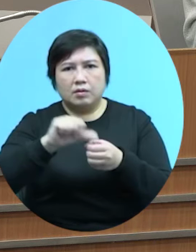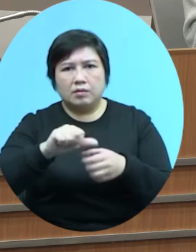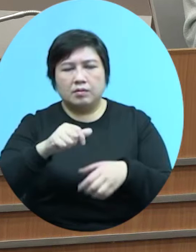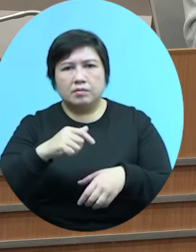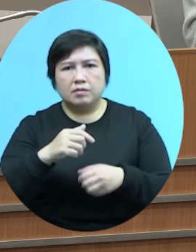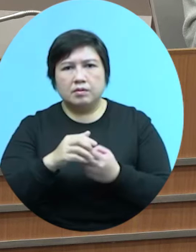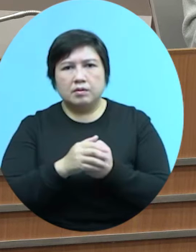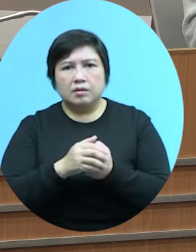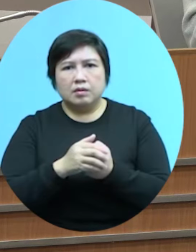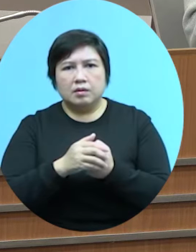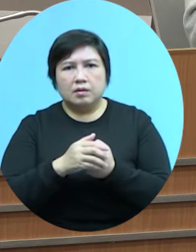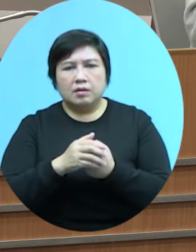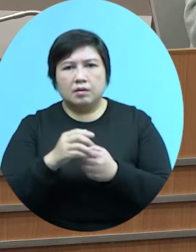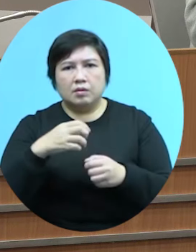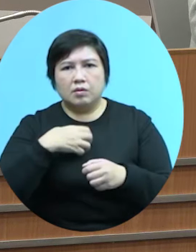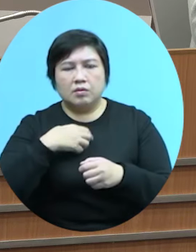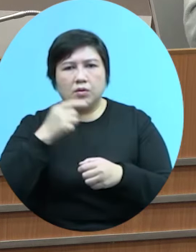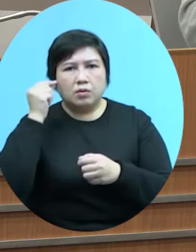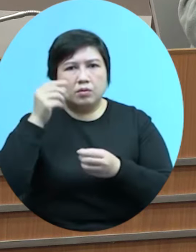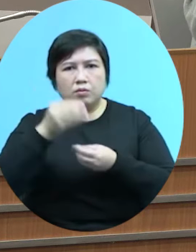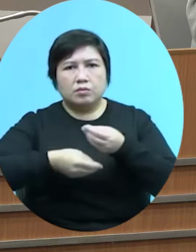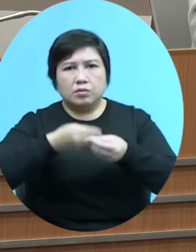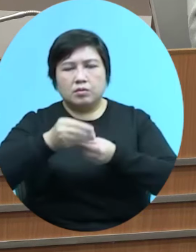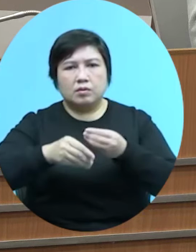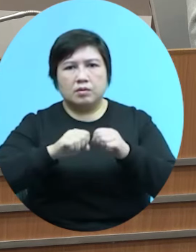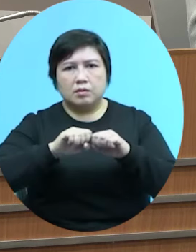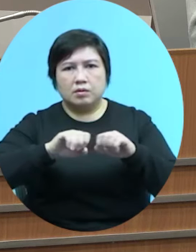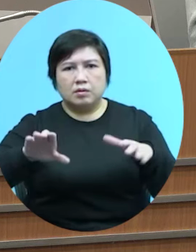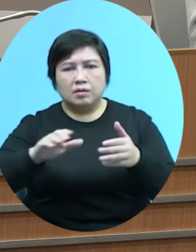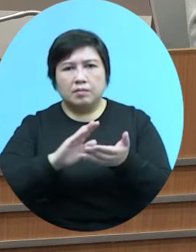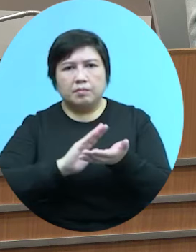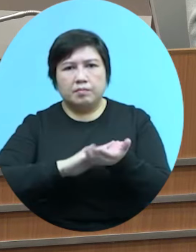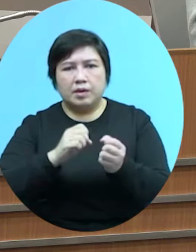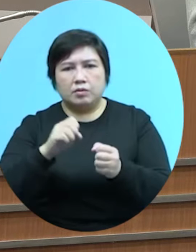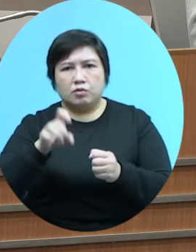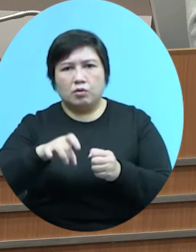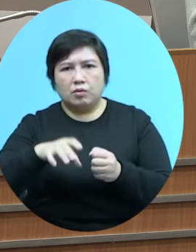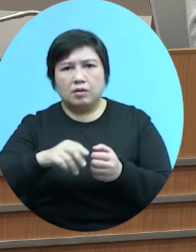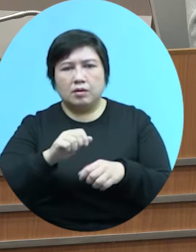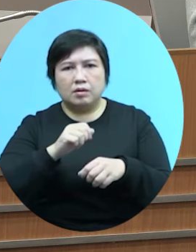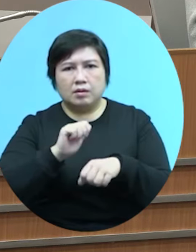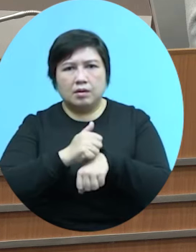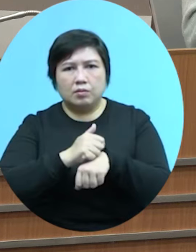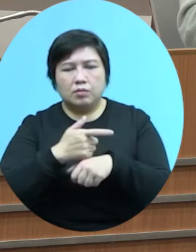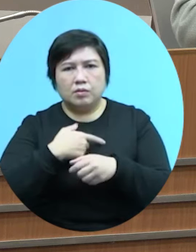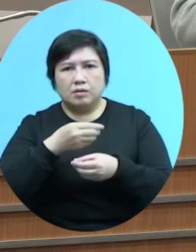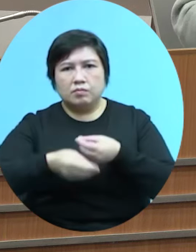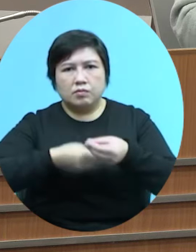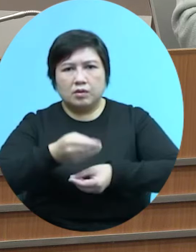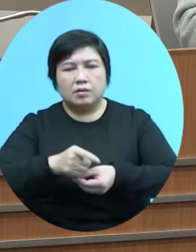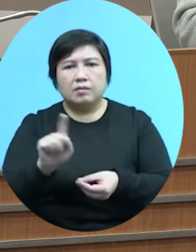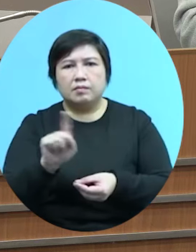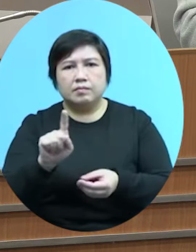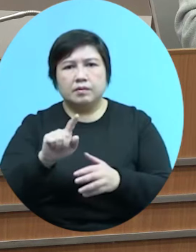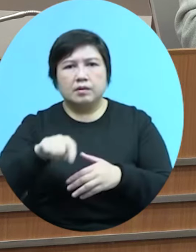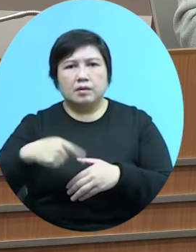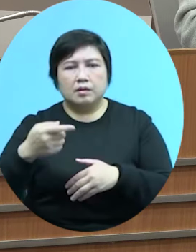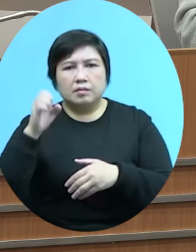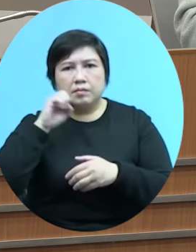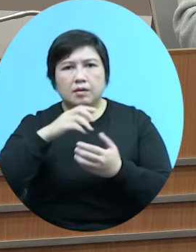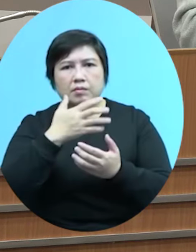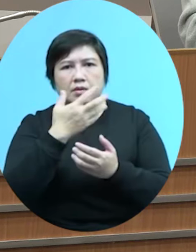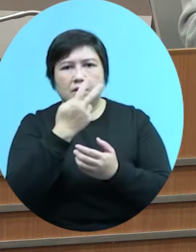她這個女人傳播那個病毒的機會或者途徑會是怎樣另外想問一下